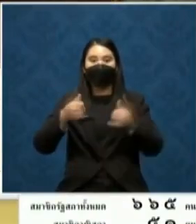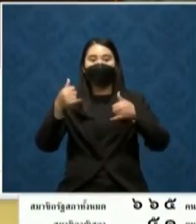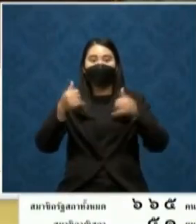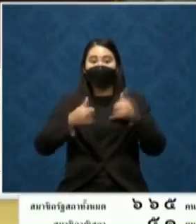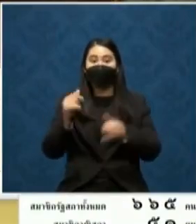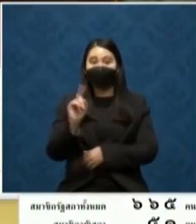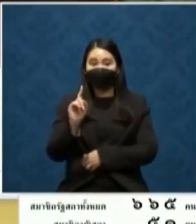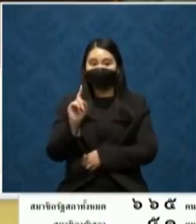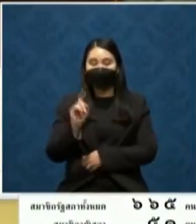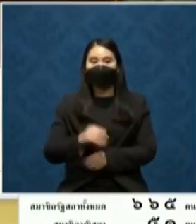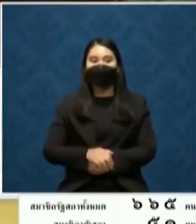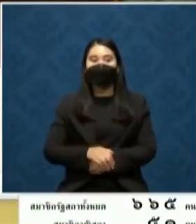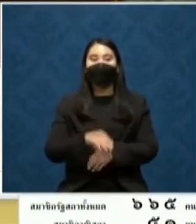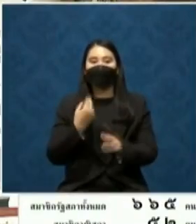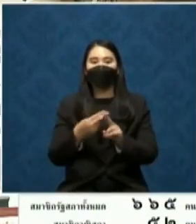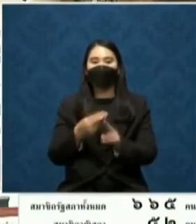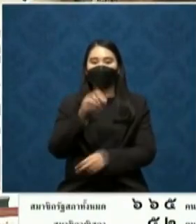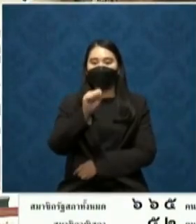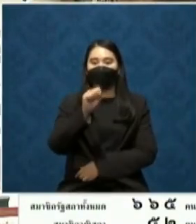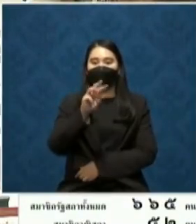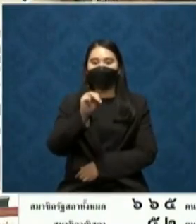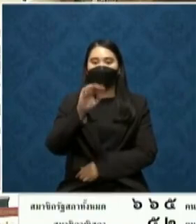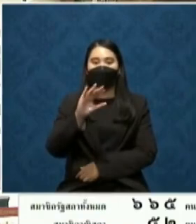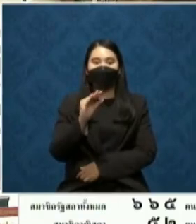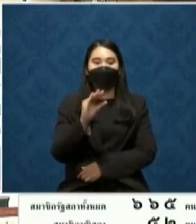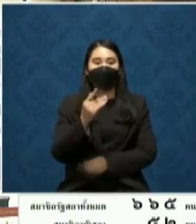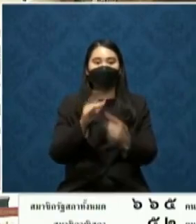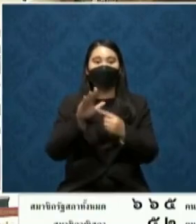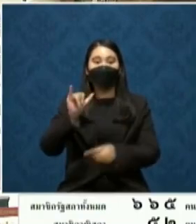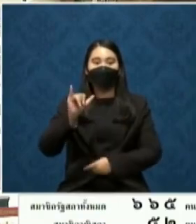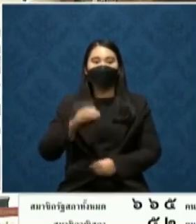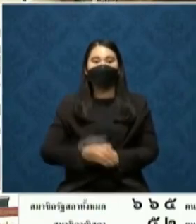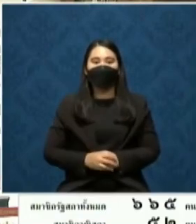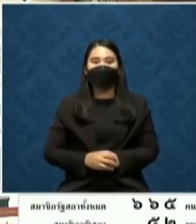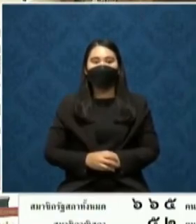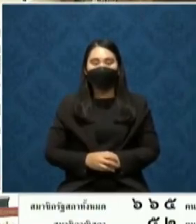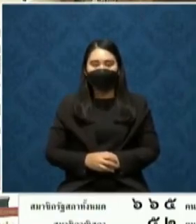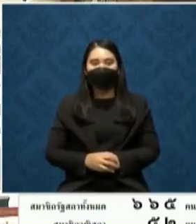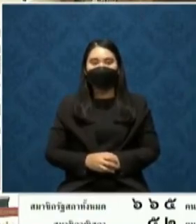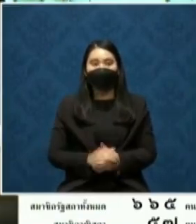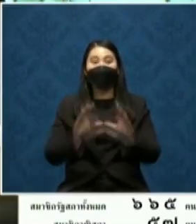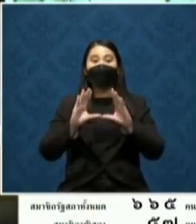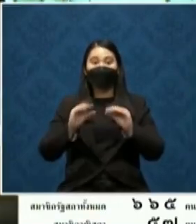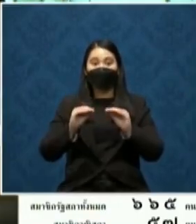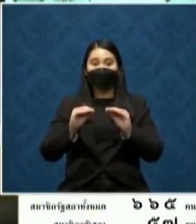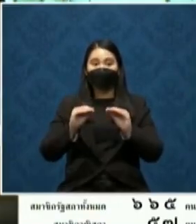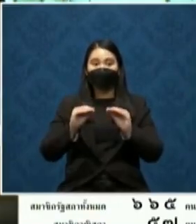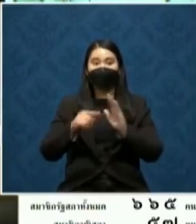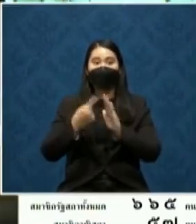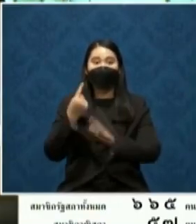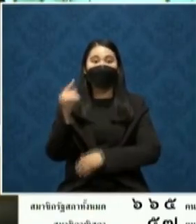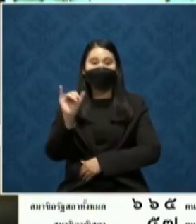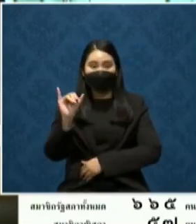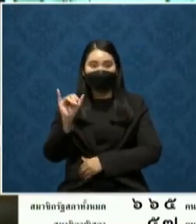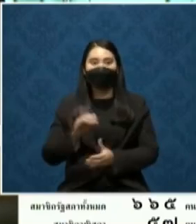อะไรอ่ะนะนั้นบรรยากาศต่างๆทั้งหมดที่ล่มแล้วล่มอีกก็ไปโทษใครไม่ได้อะน